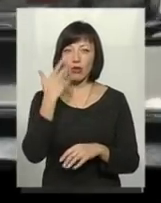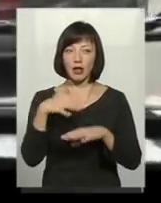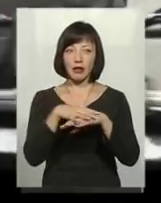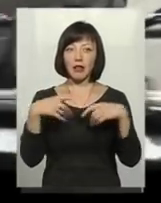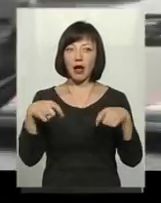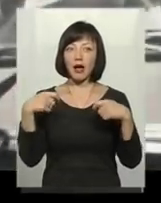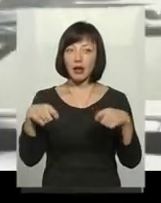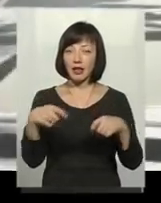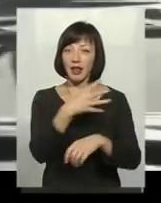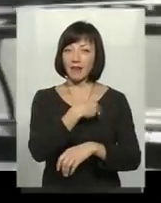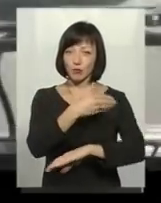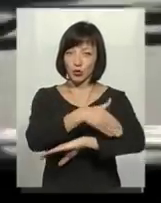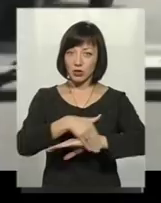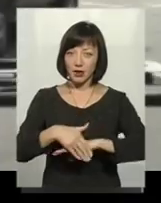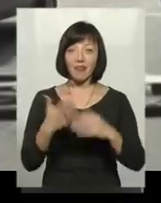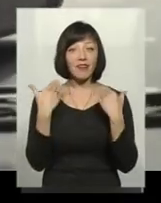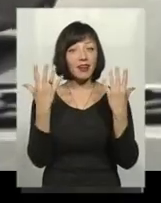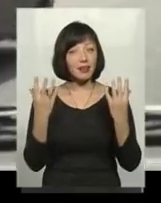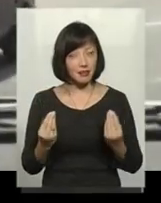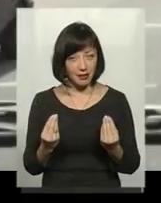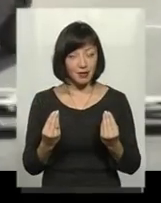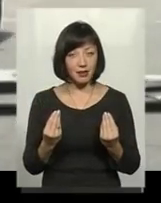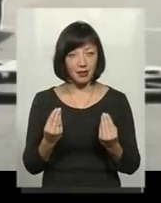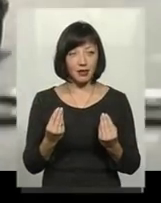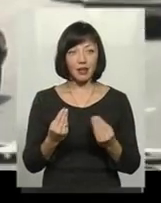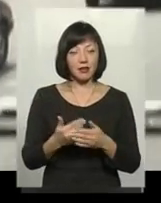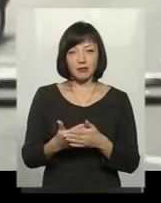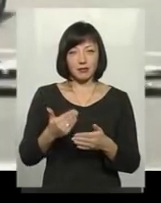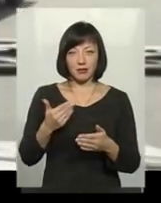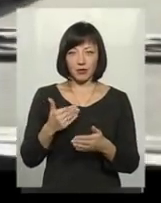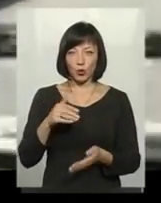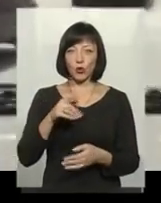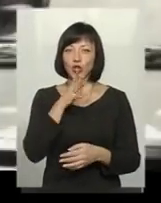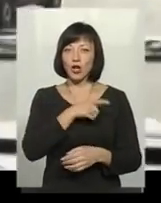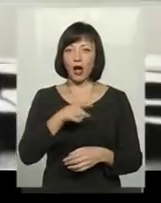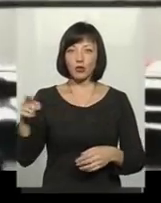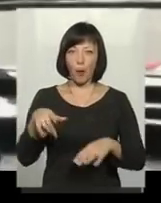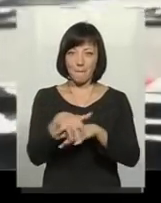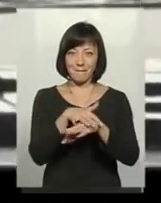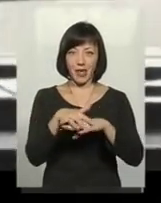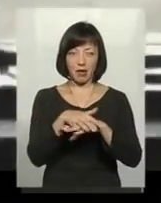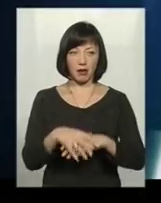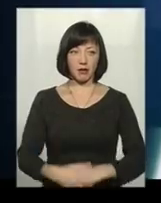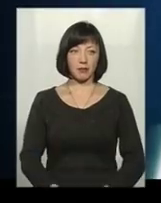що розташовані на Львівському шосе, вихідний та задовго до часу пік.